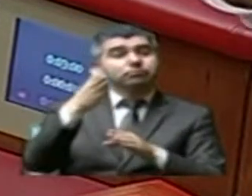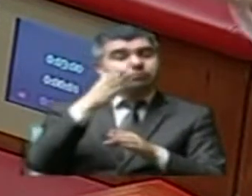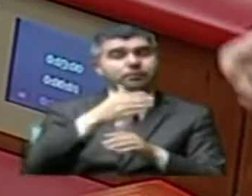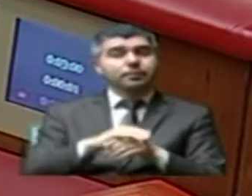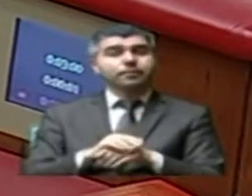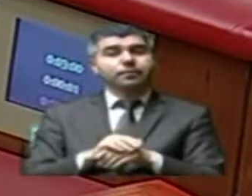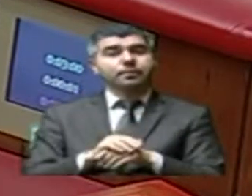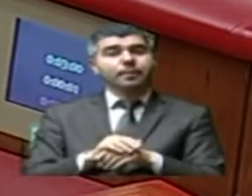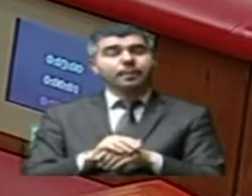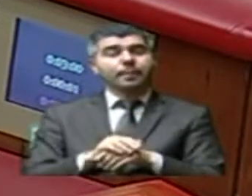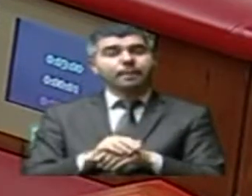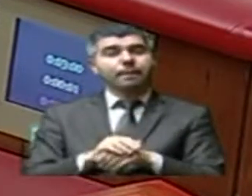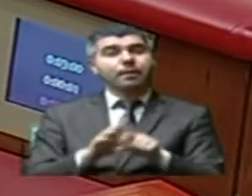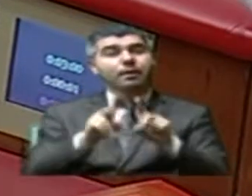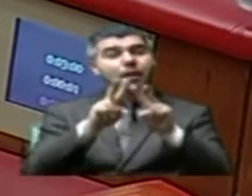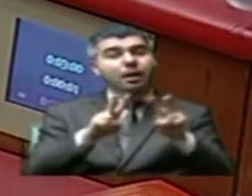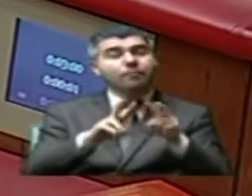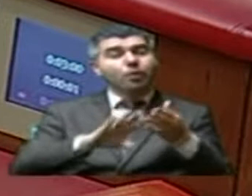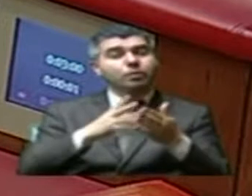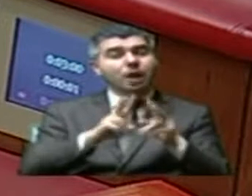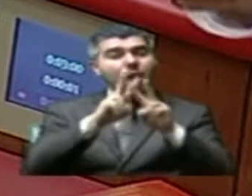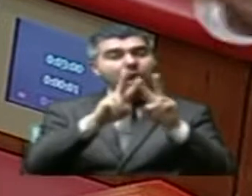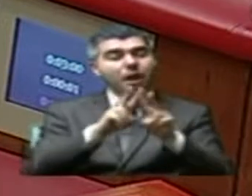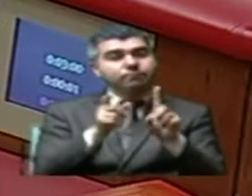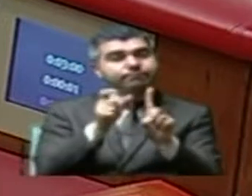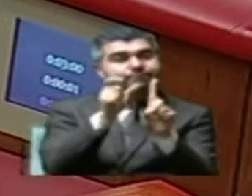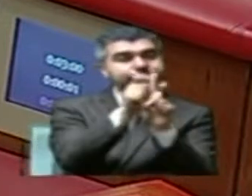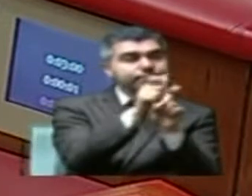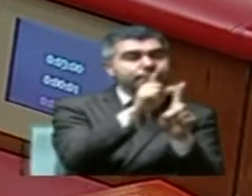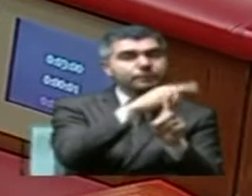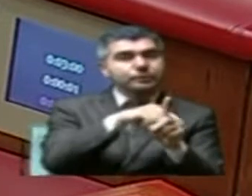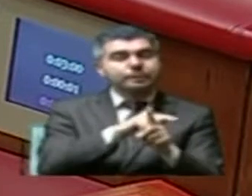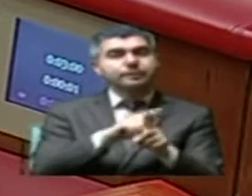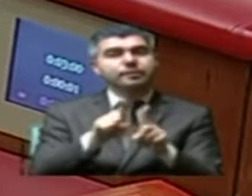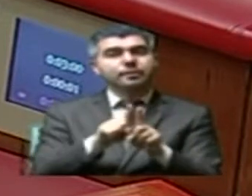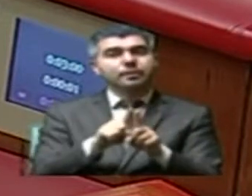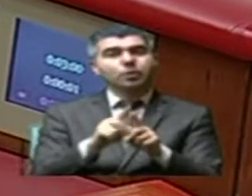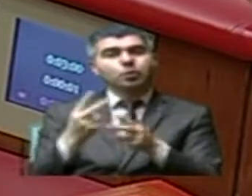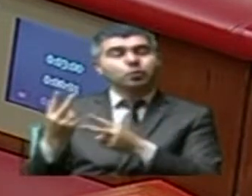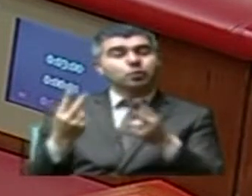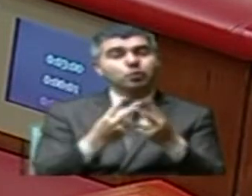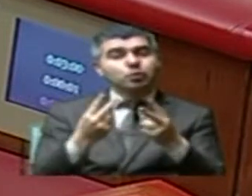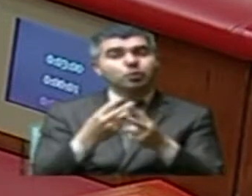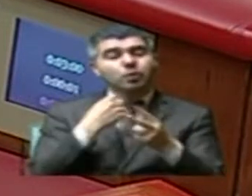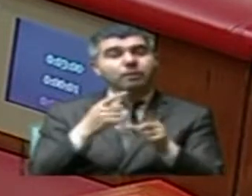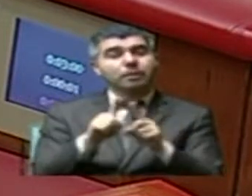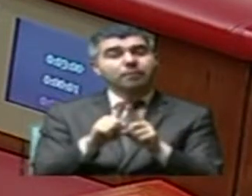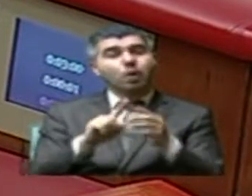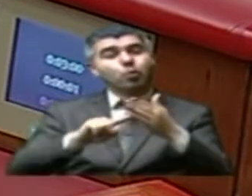تم بالنسبة لتتبع مراقبة عن كتب بالنسبة للحالتي ديال محطتي توليد